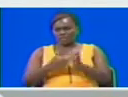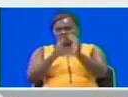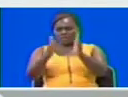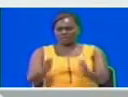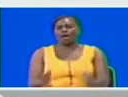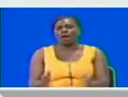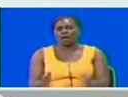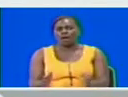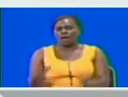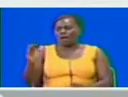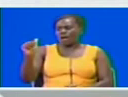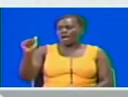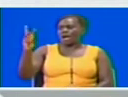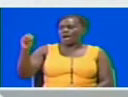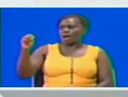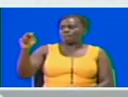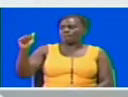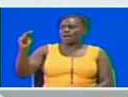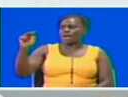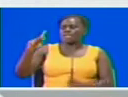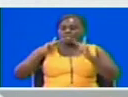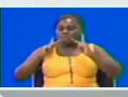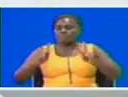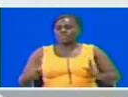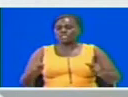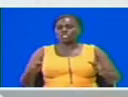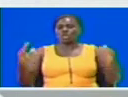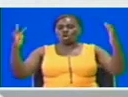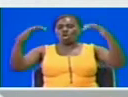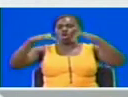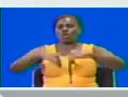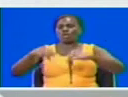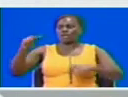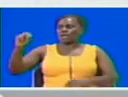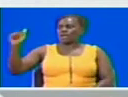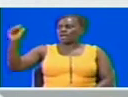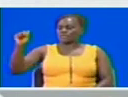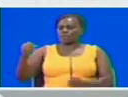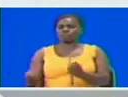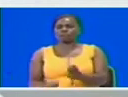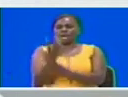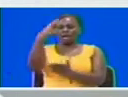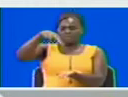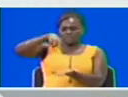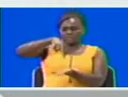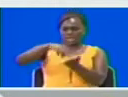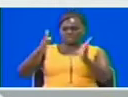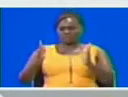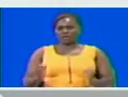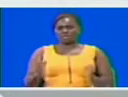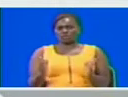chama cha Amani National Congress Musalia Mudavadi amesema muungano wa NASA utamzindua mgombeaji wa urais kupitia muungano